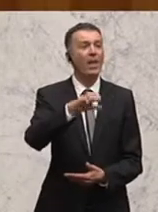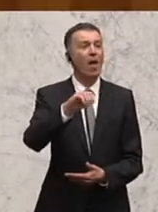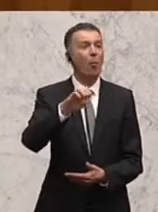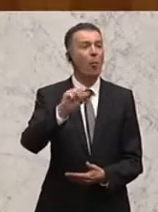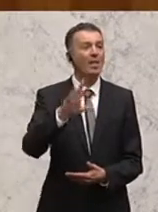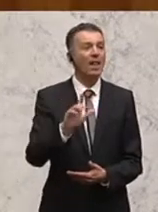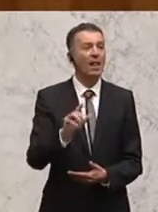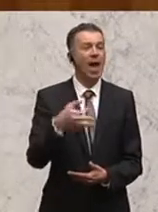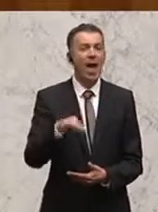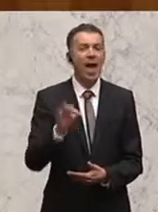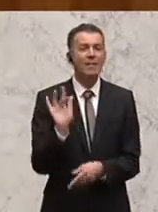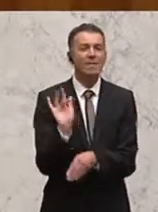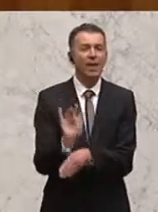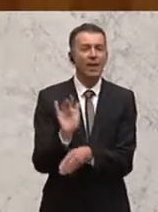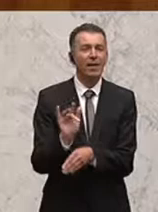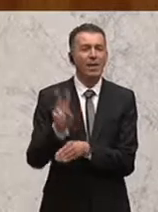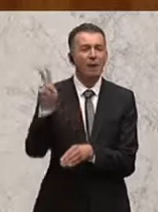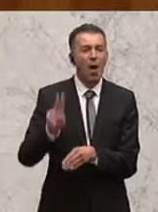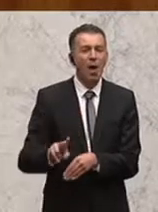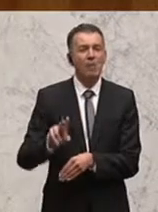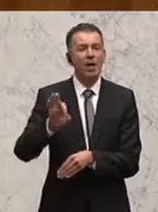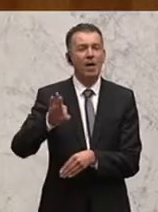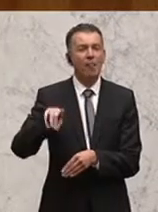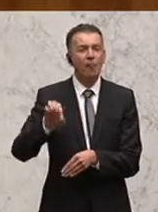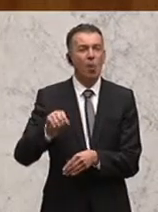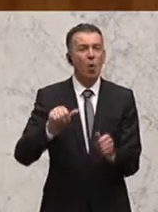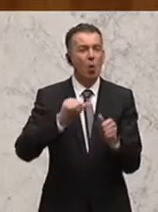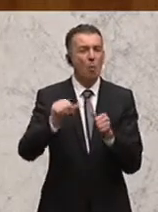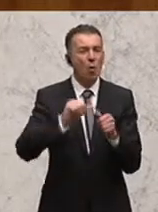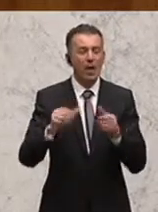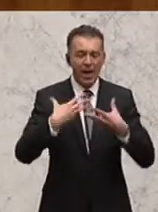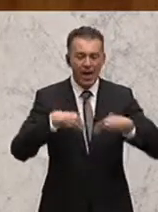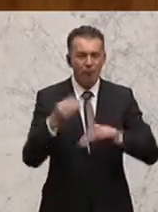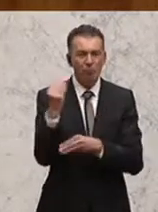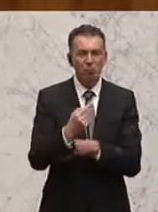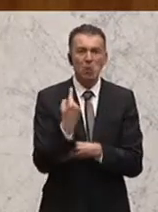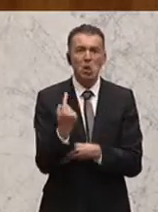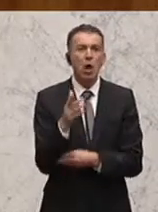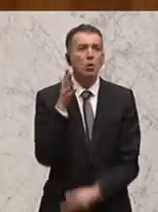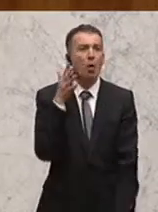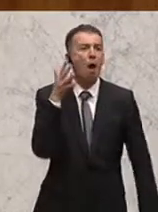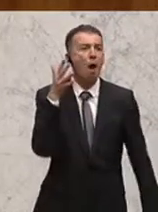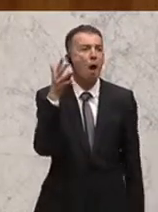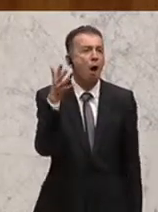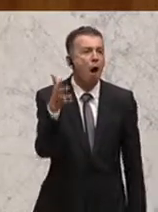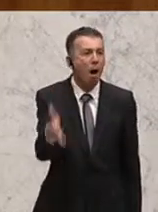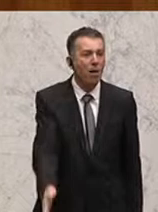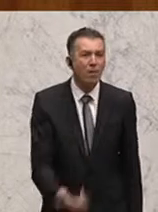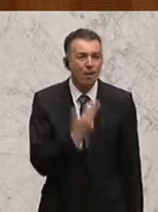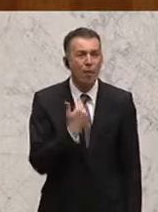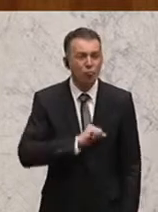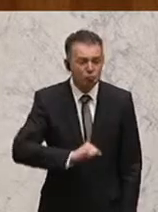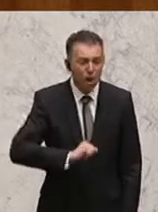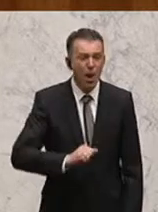der Vorarlberger FPÖ an diesem Modell gemeinsame Schule ist, es geht Ihnen nicht schnell genug. Sie wollen es noch